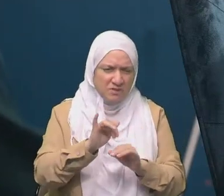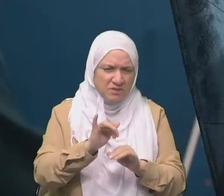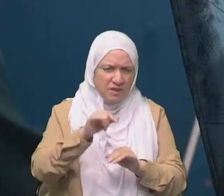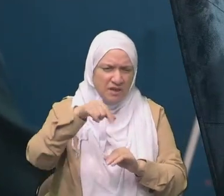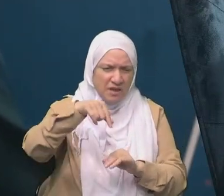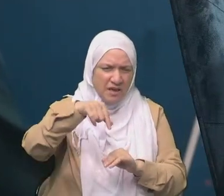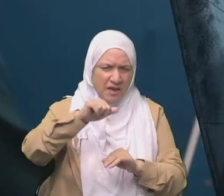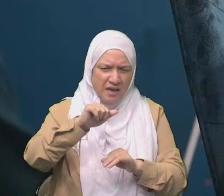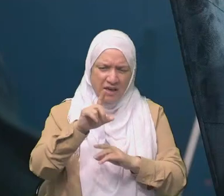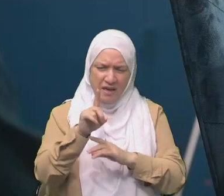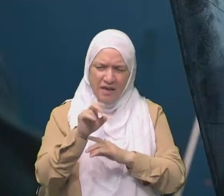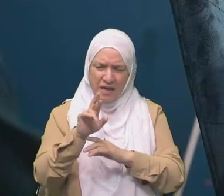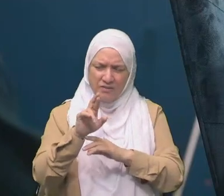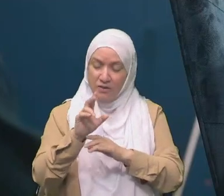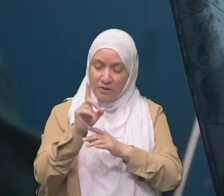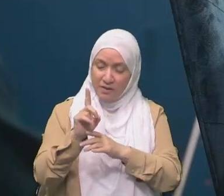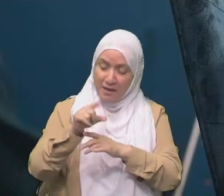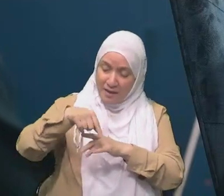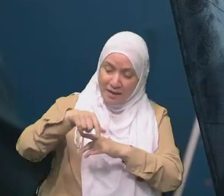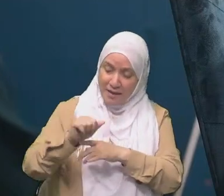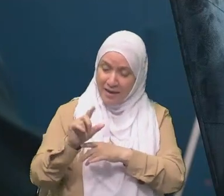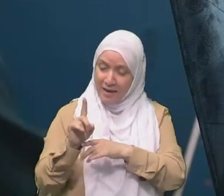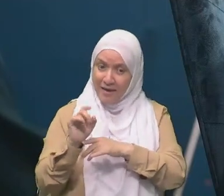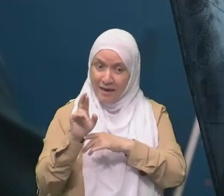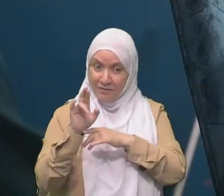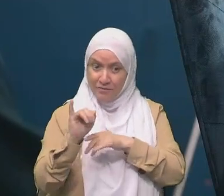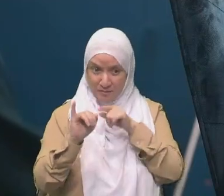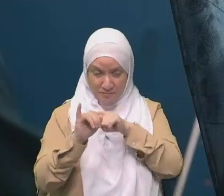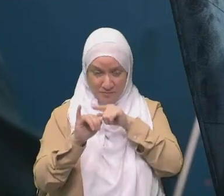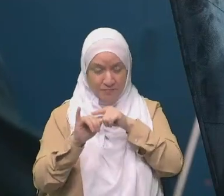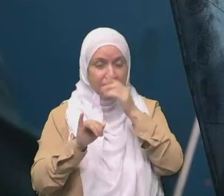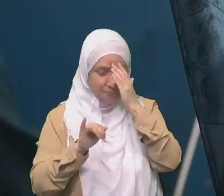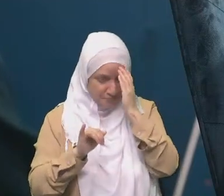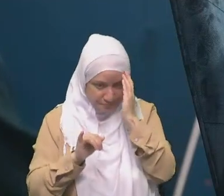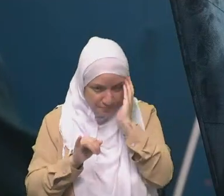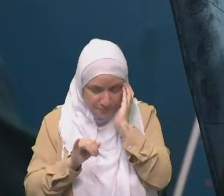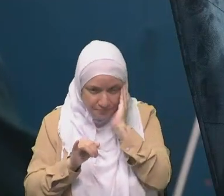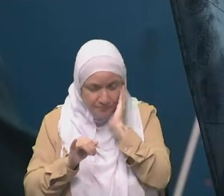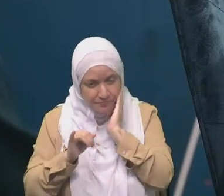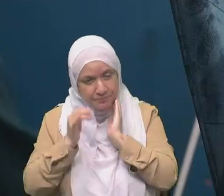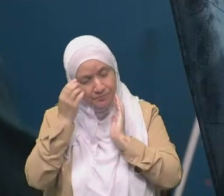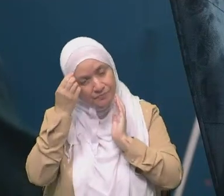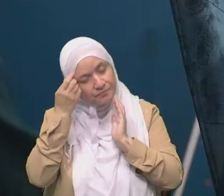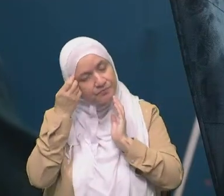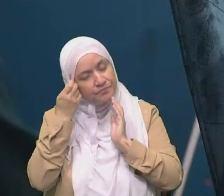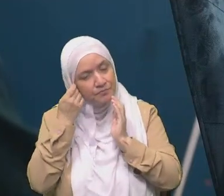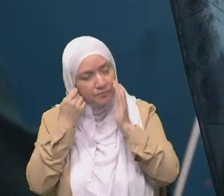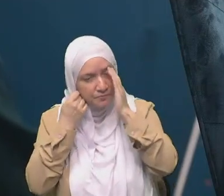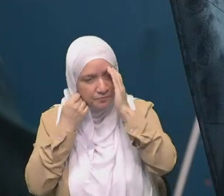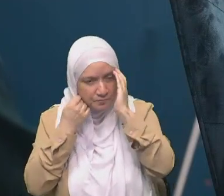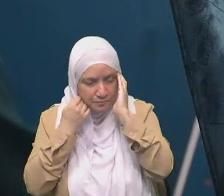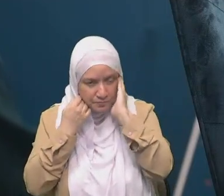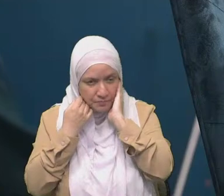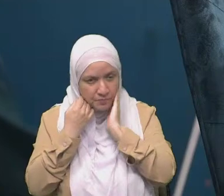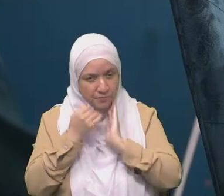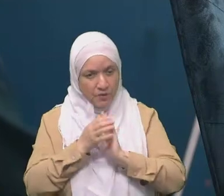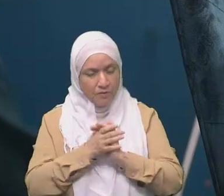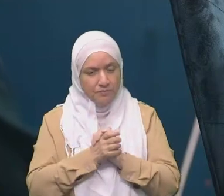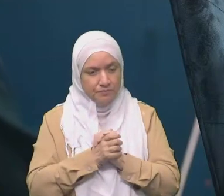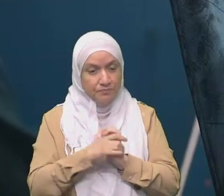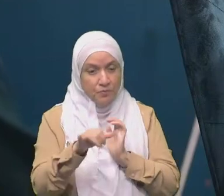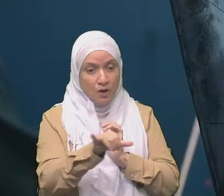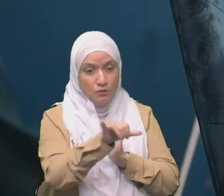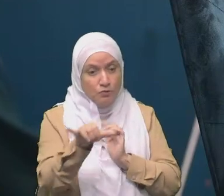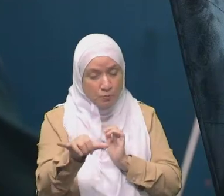So they're kind of like making parallels. And also say, قَالْ وَالْاِقْتِدَاءِ بِالْأَكَابِرِ. You know, seeing that, you know what? I mean, who am